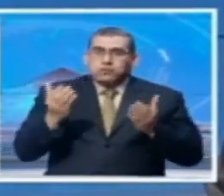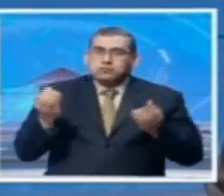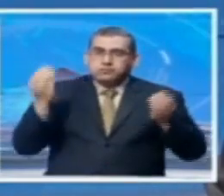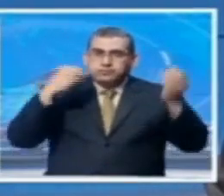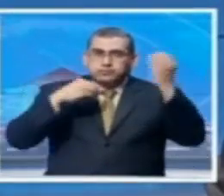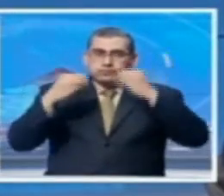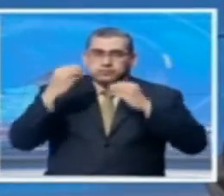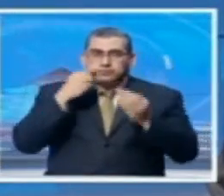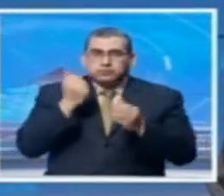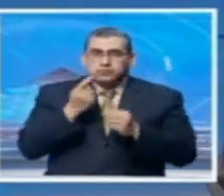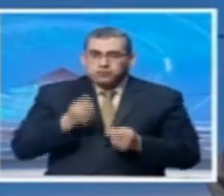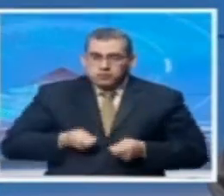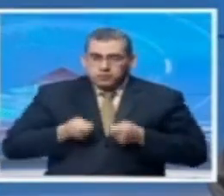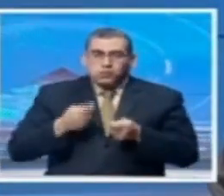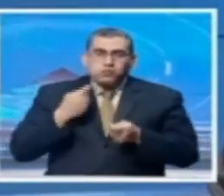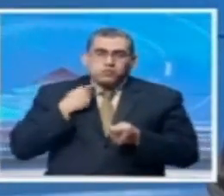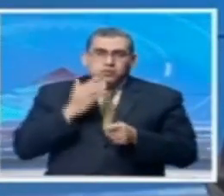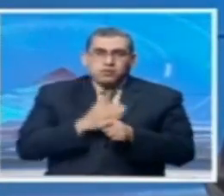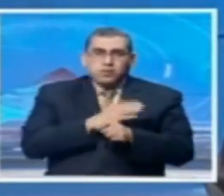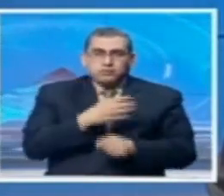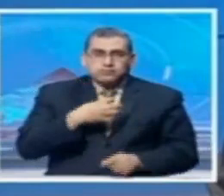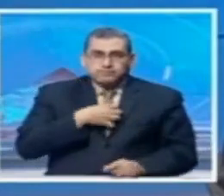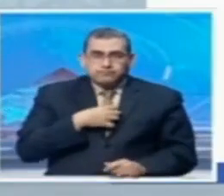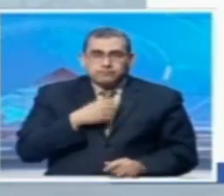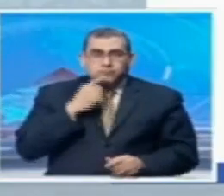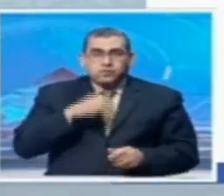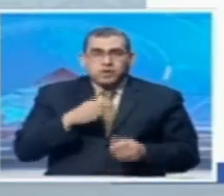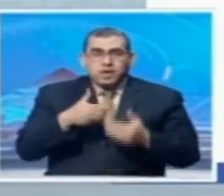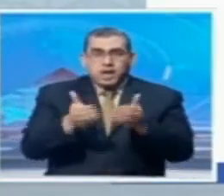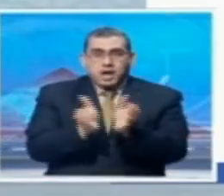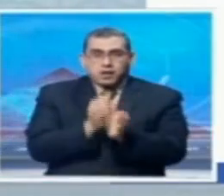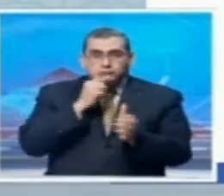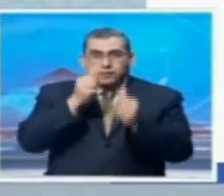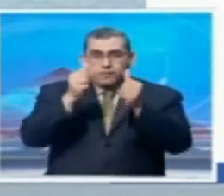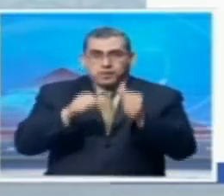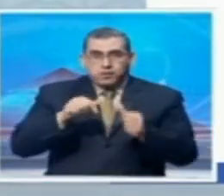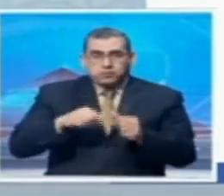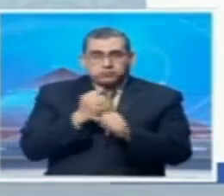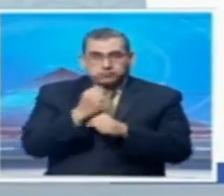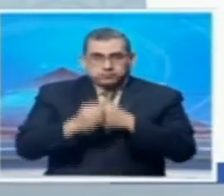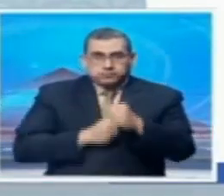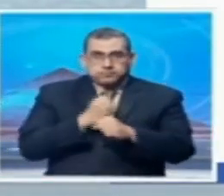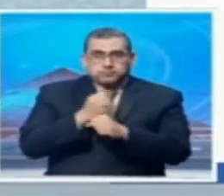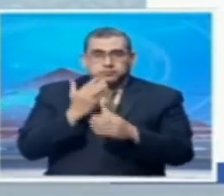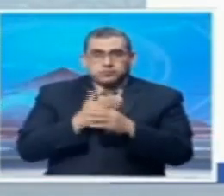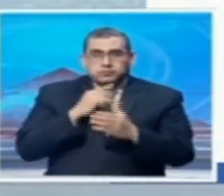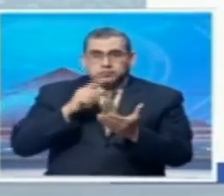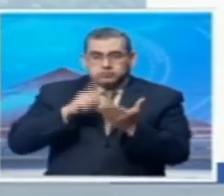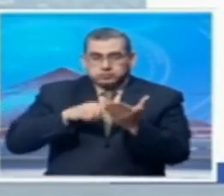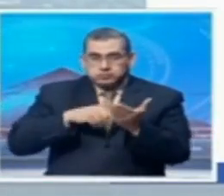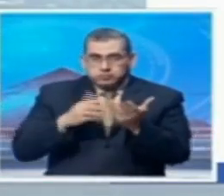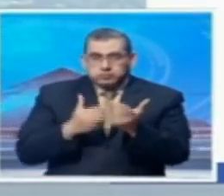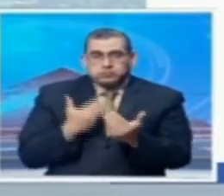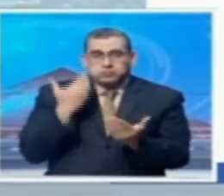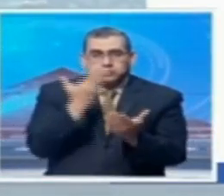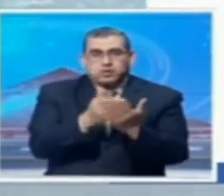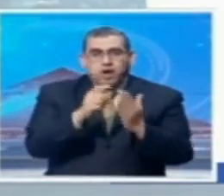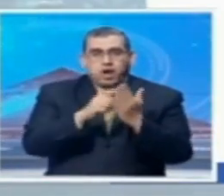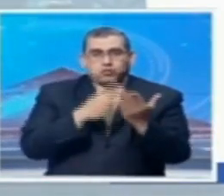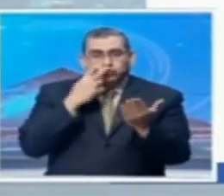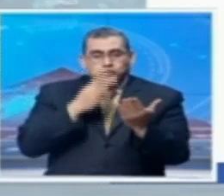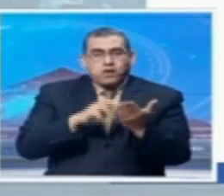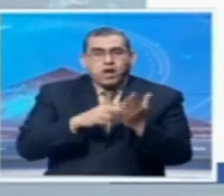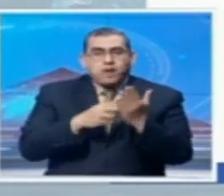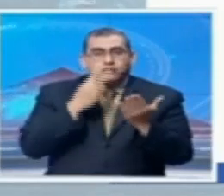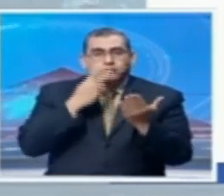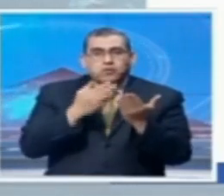عليها التزامات مالية. أشار الحزب في بيان له إلى سعيه لرصد الانتقادات وعرضها على المتخصصين القانونيين ليأخذها